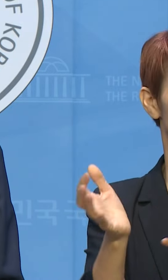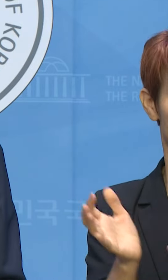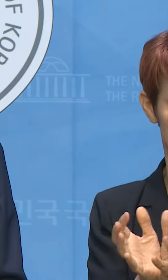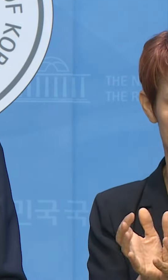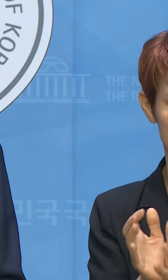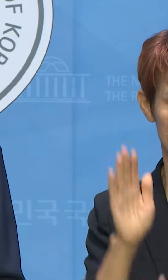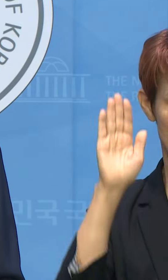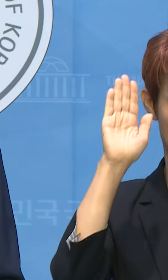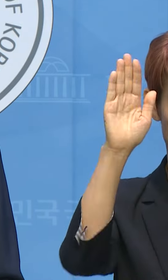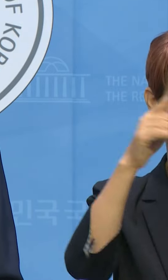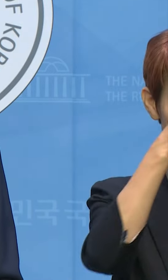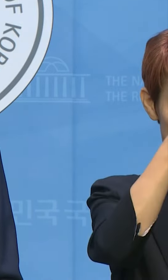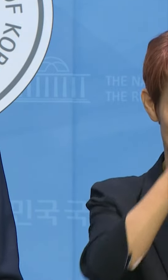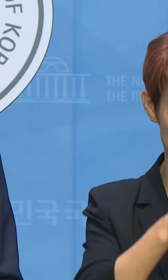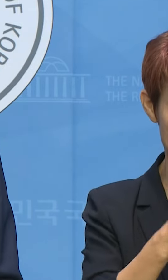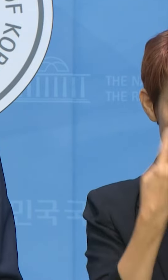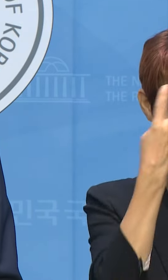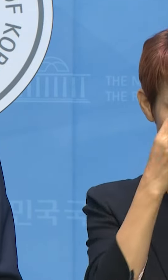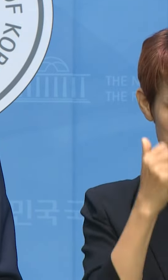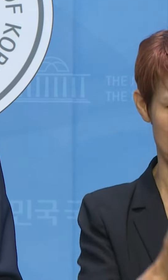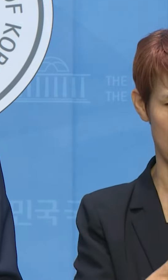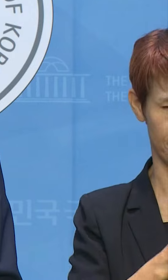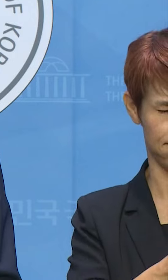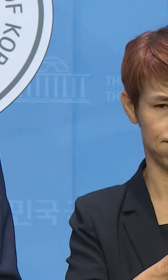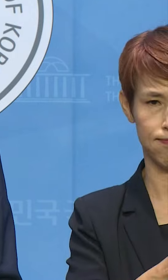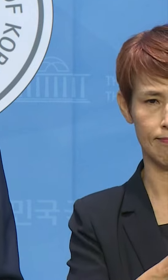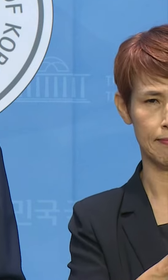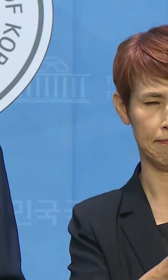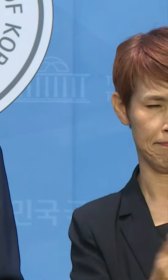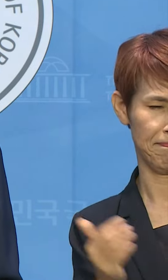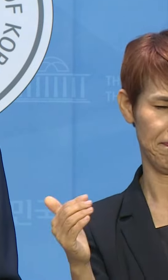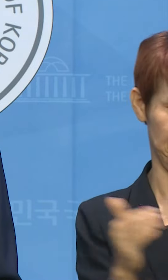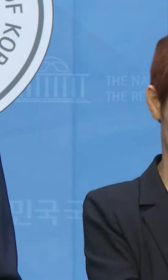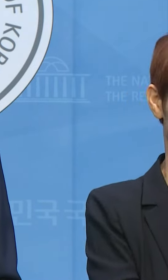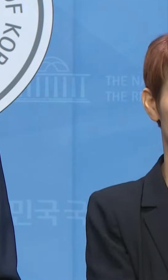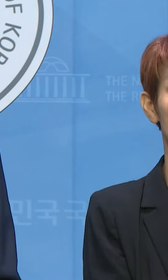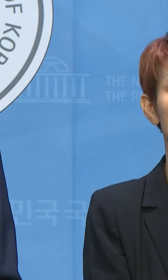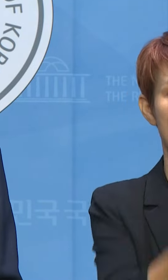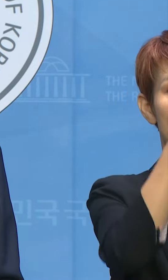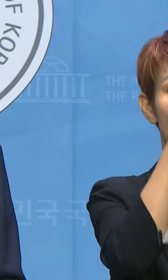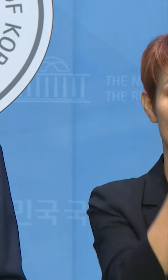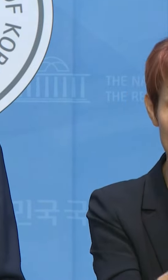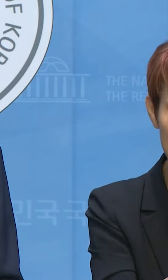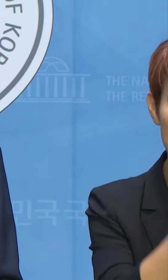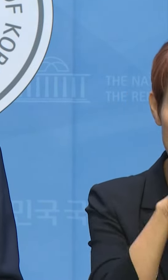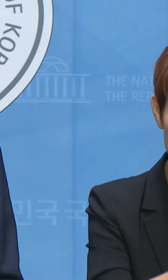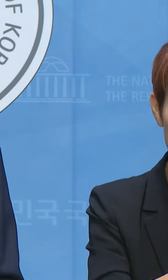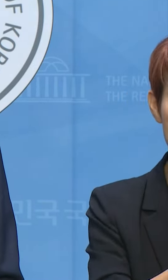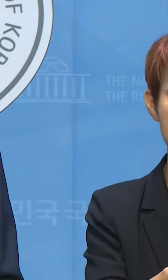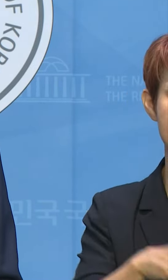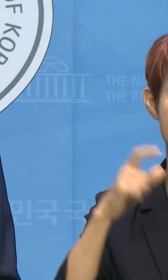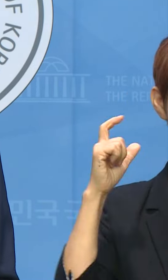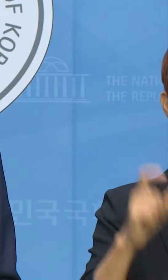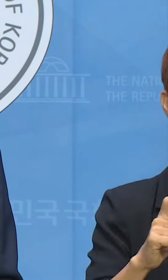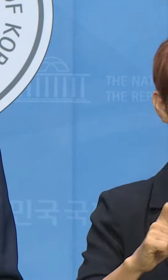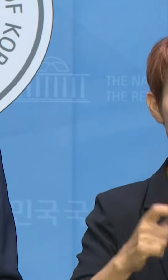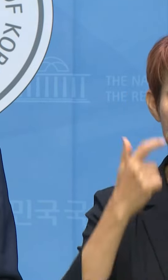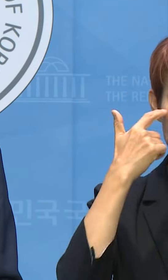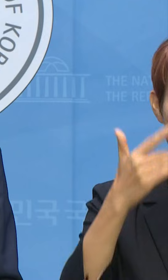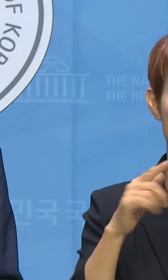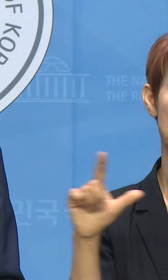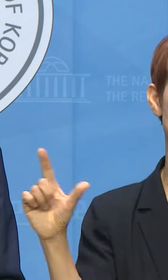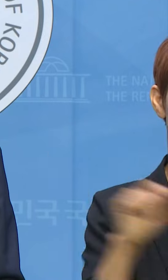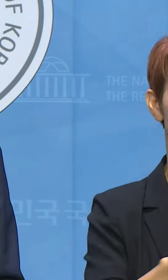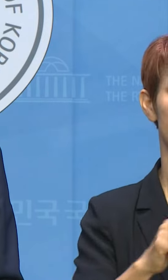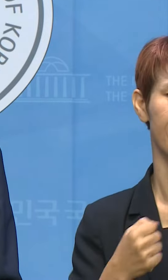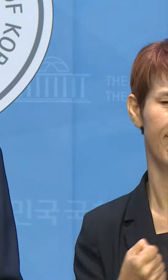앞으로 윤성열 검찰 독재 정권의 조기 종식을 위해 누구보다 빠르고 강하고 선명하게 싸울